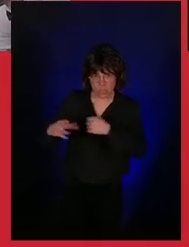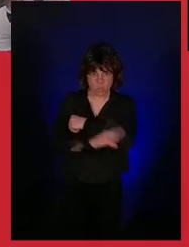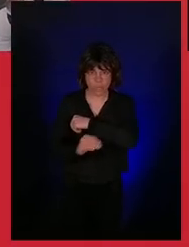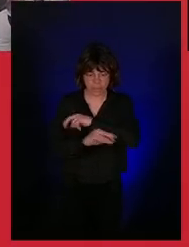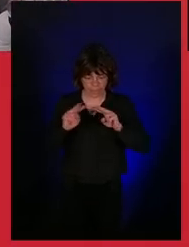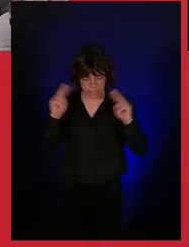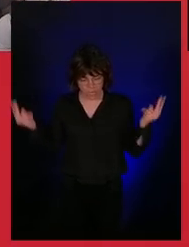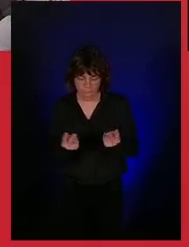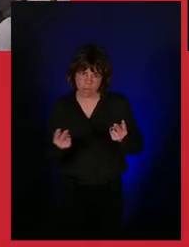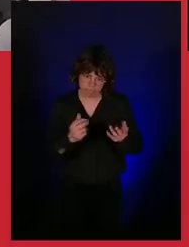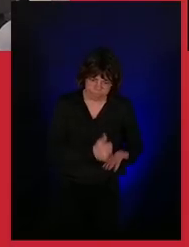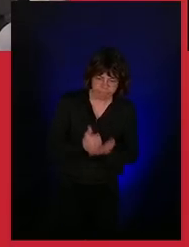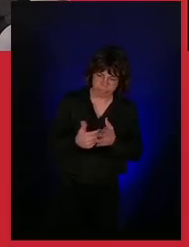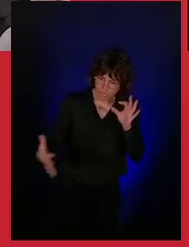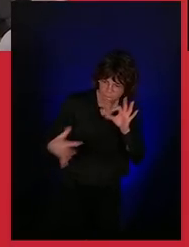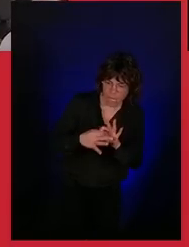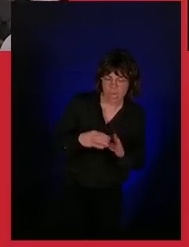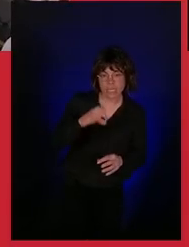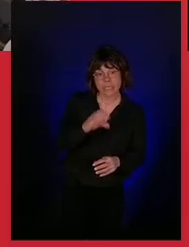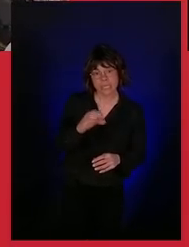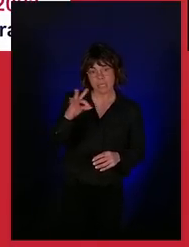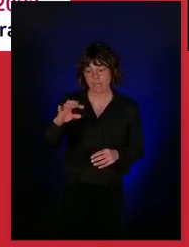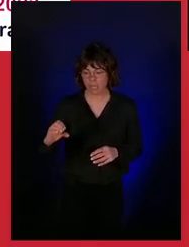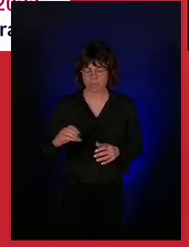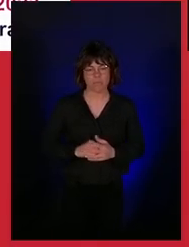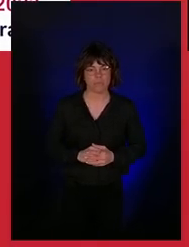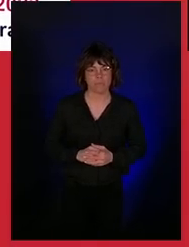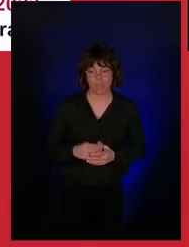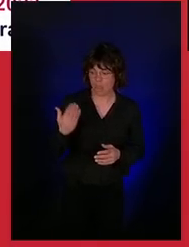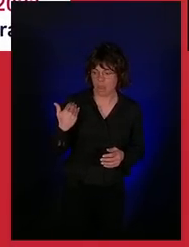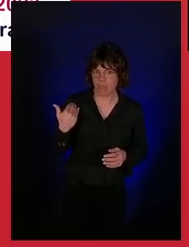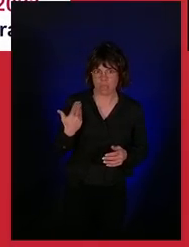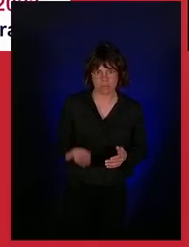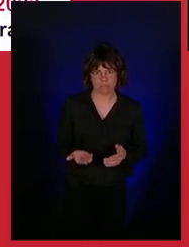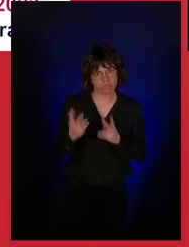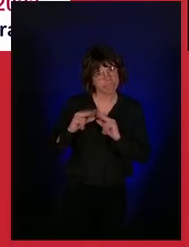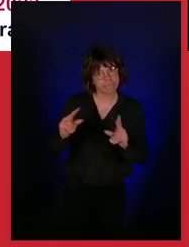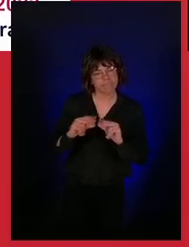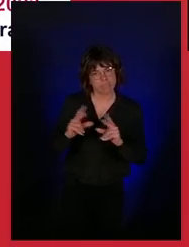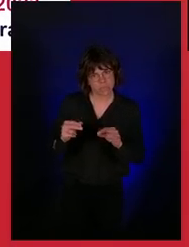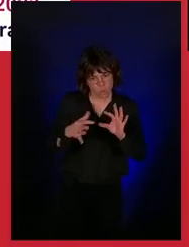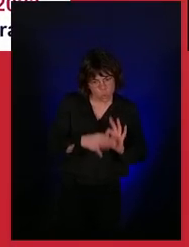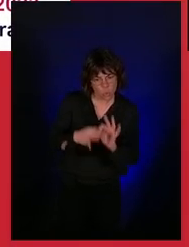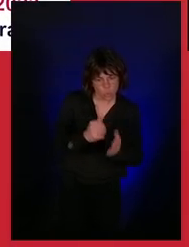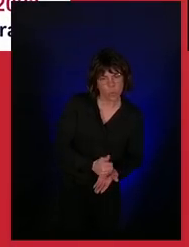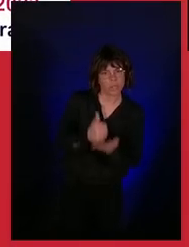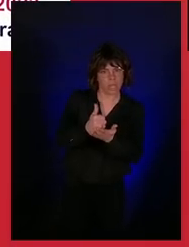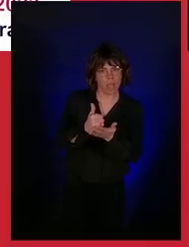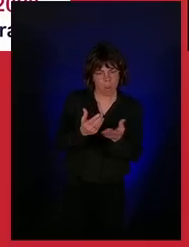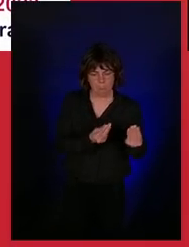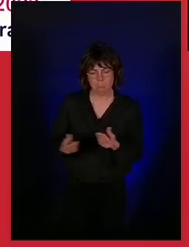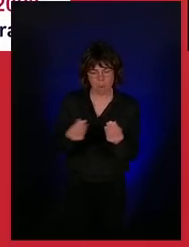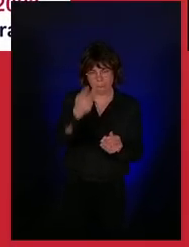général renforçant les liens avec la CTC. Plus récemment, nous avons exprimé notre solidarité avec le peuple